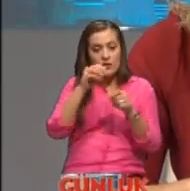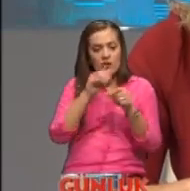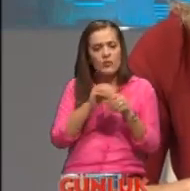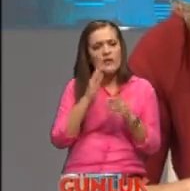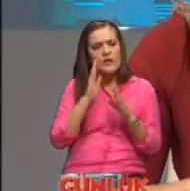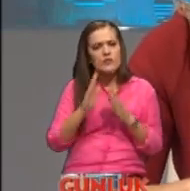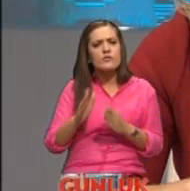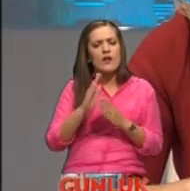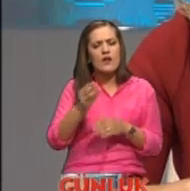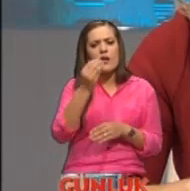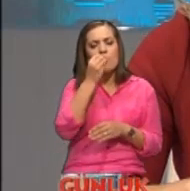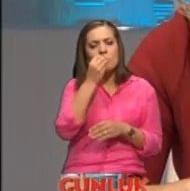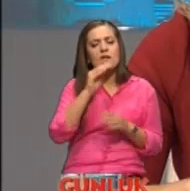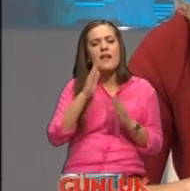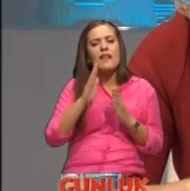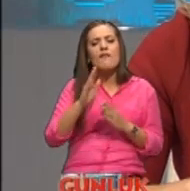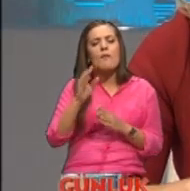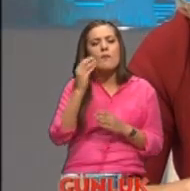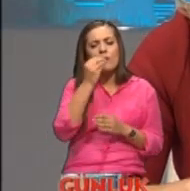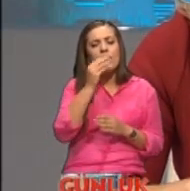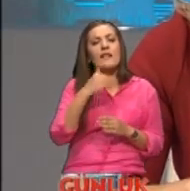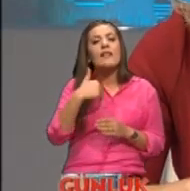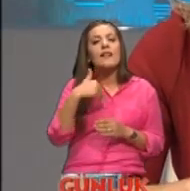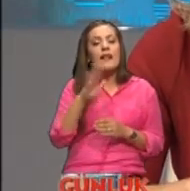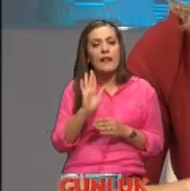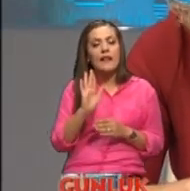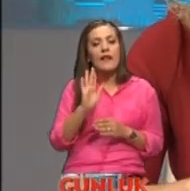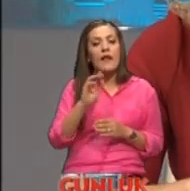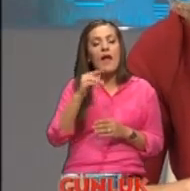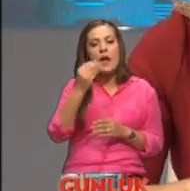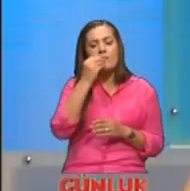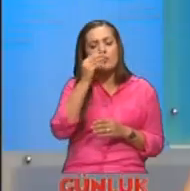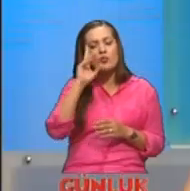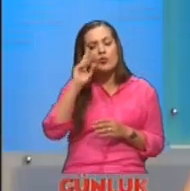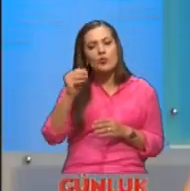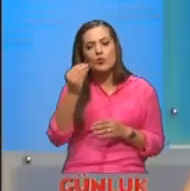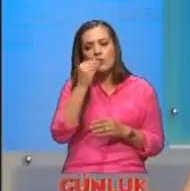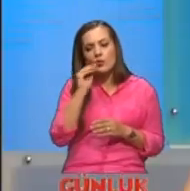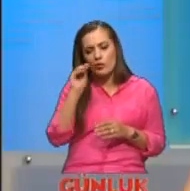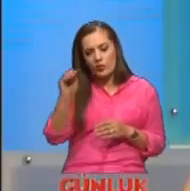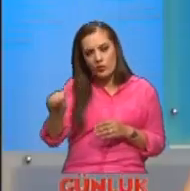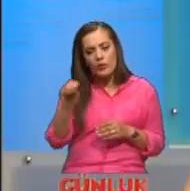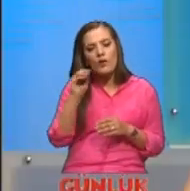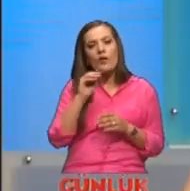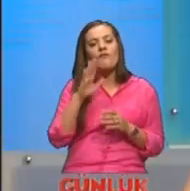de sürekli olarak emzik ağzında durmasından ziyade emziği uyku aracı olarak